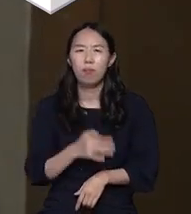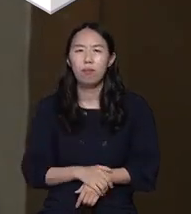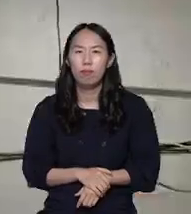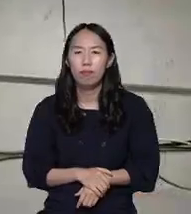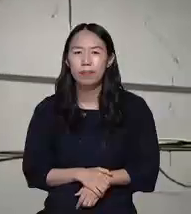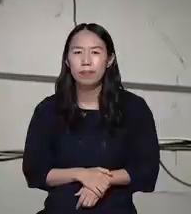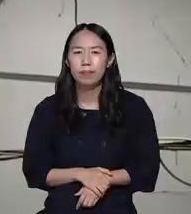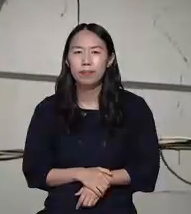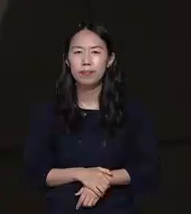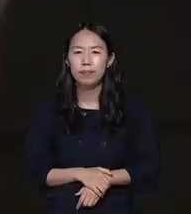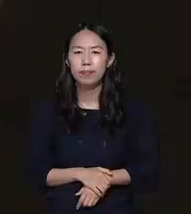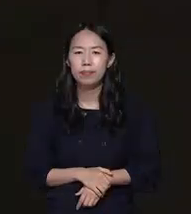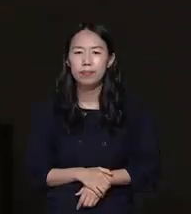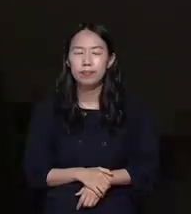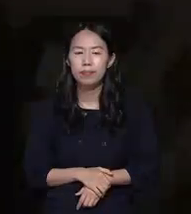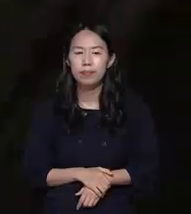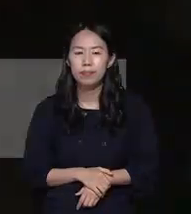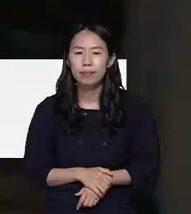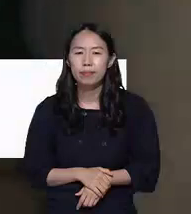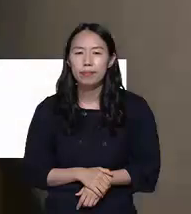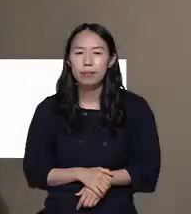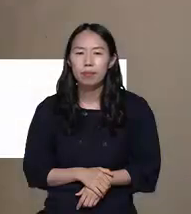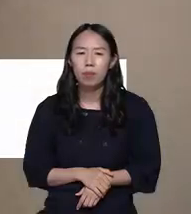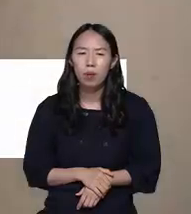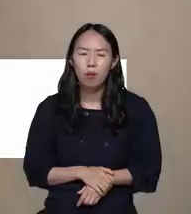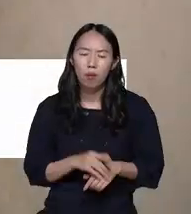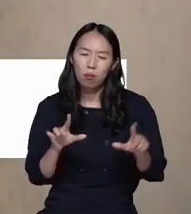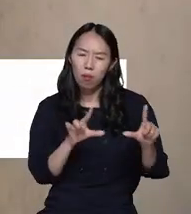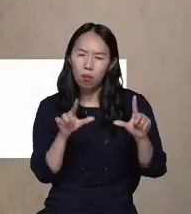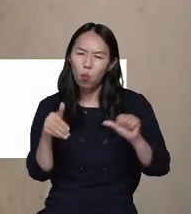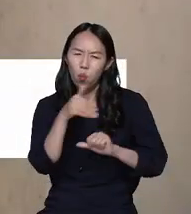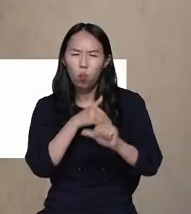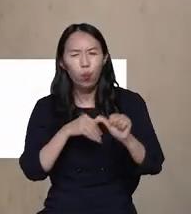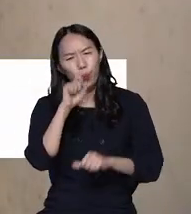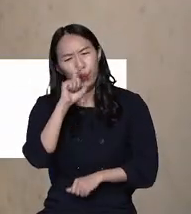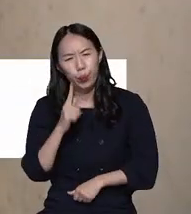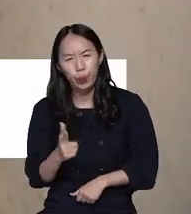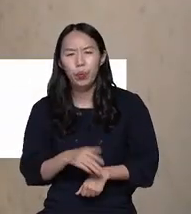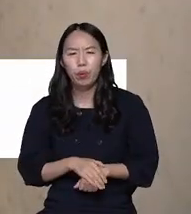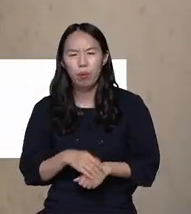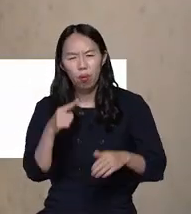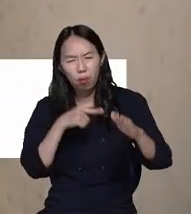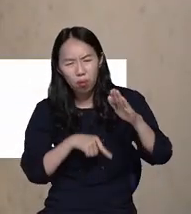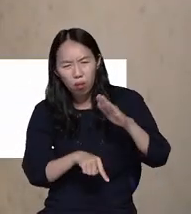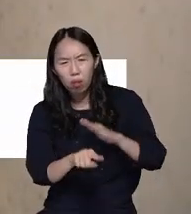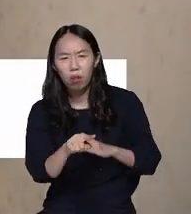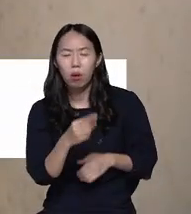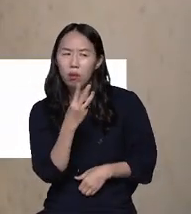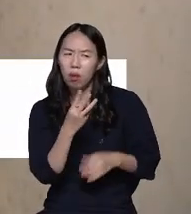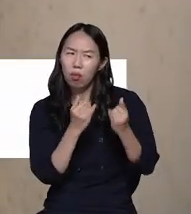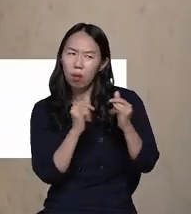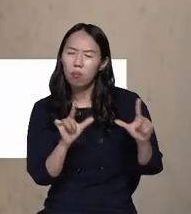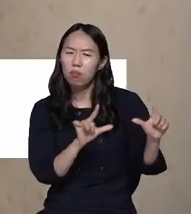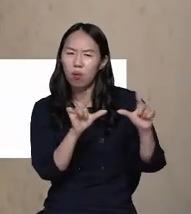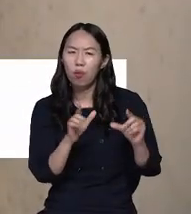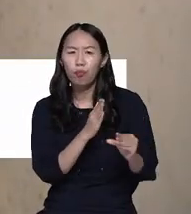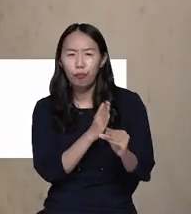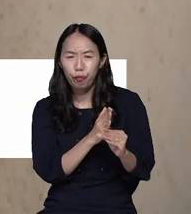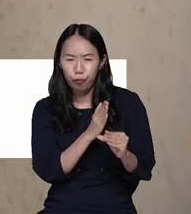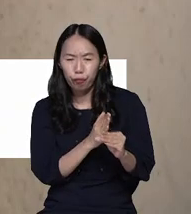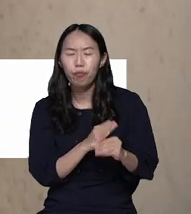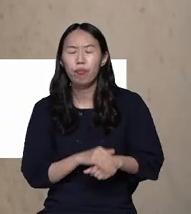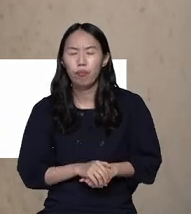있습니다. 거주 환경이 굉장히 좀 안 좋거든요, 거기가. 지하에도 한 그 세 분 정도가 지금